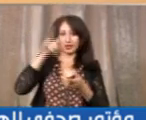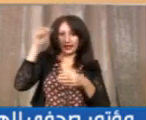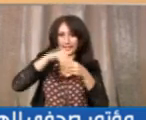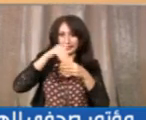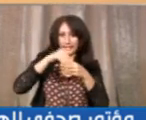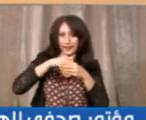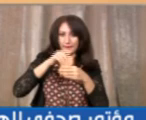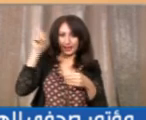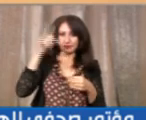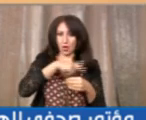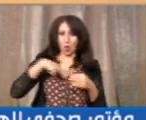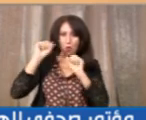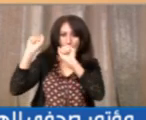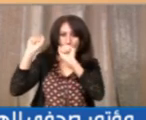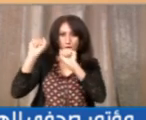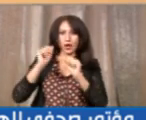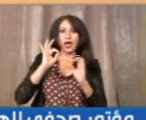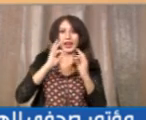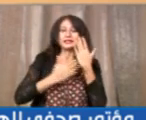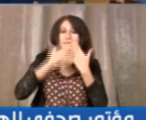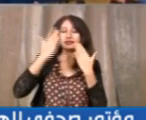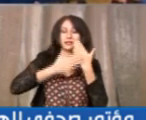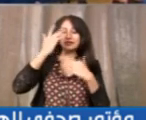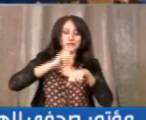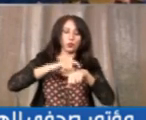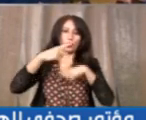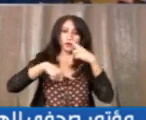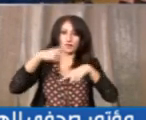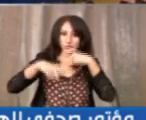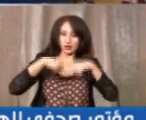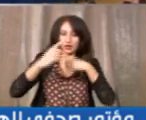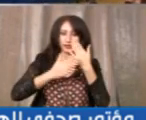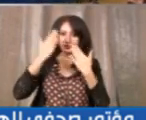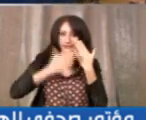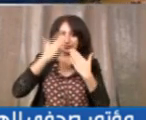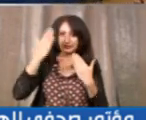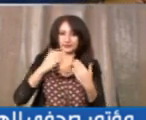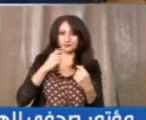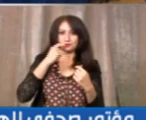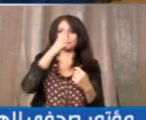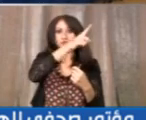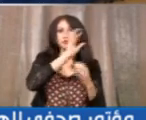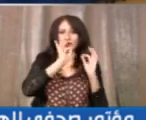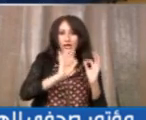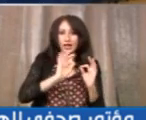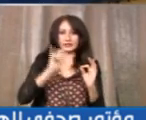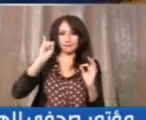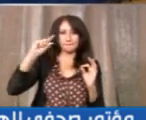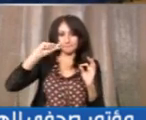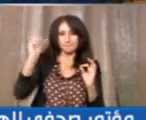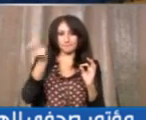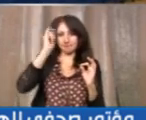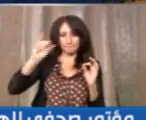تحديثها كل فتره بتسمي تحديثها من الاحوال المدنيه وزاره الصحه